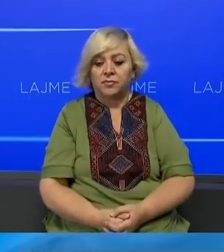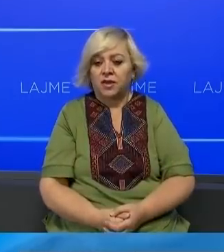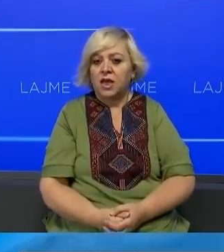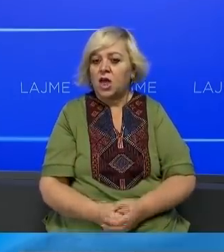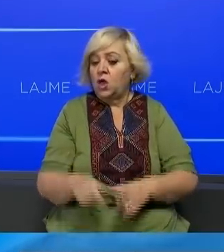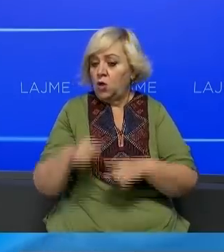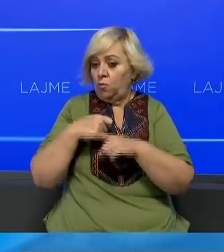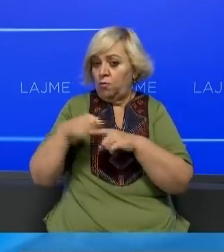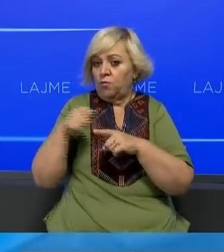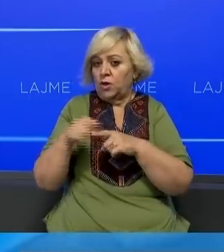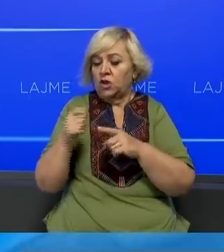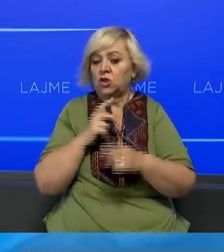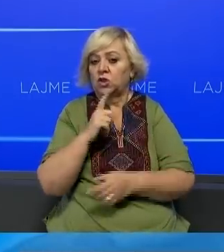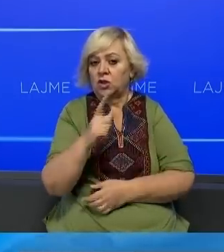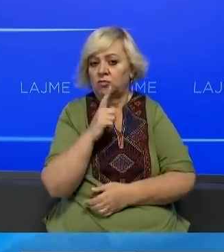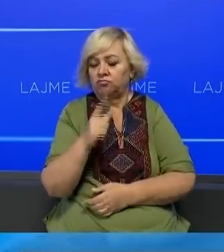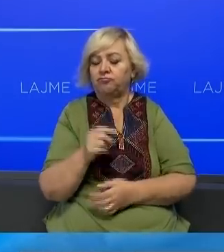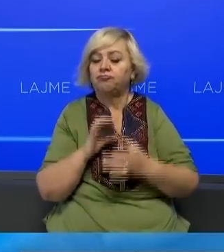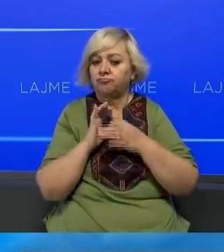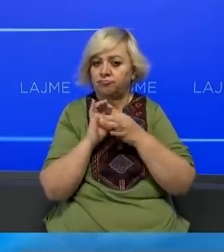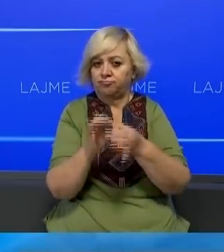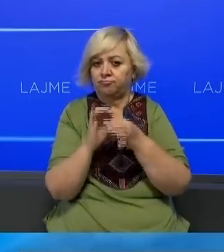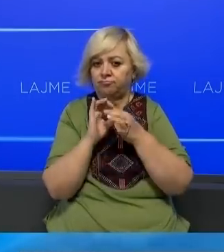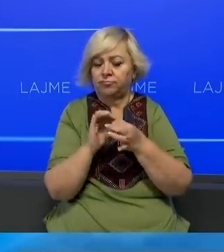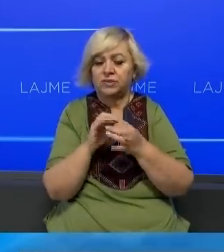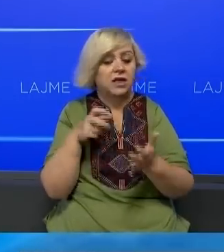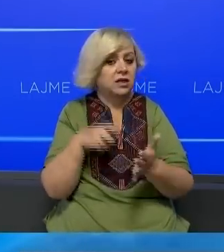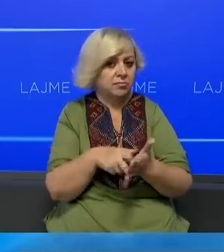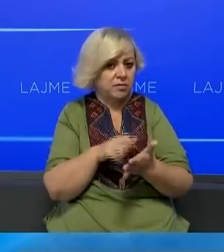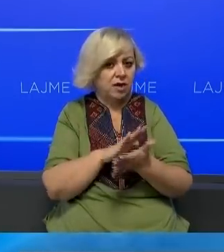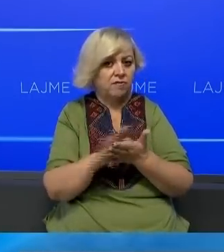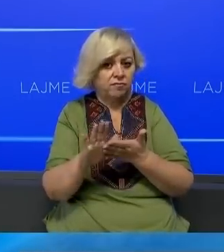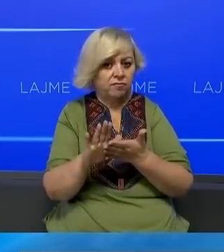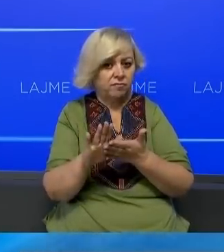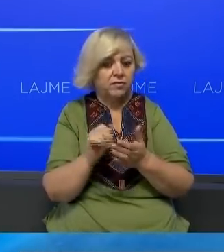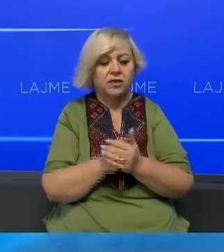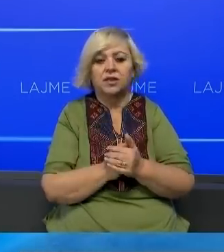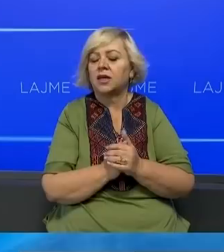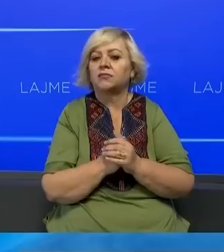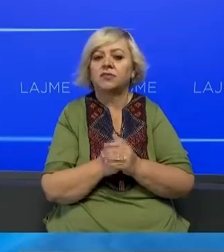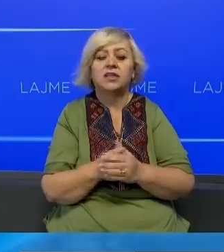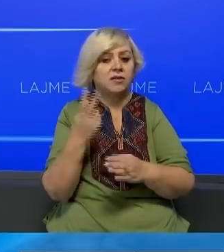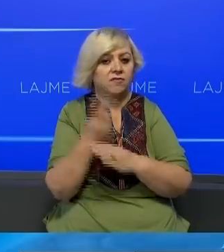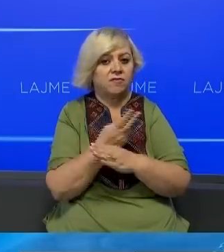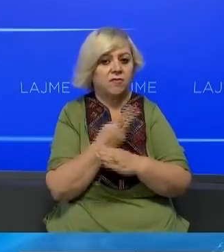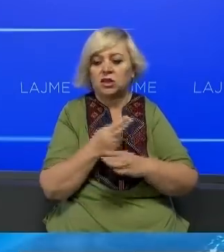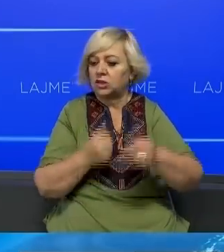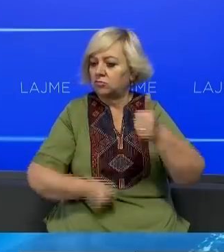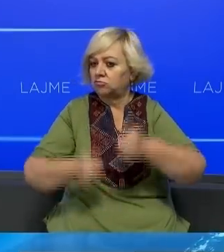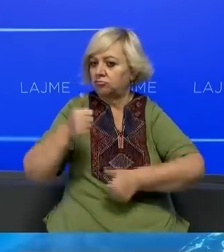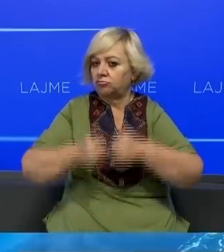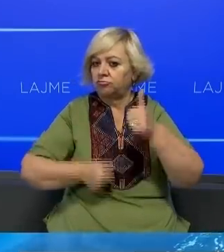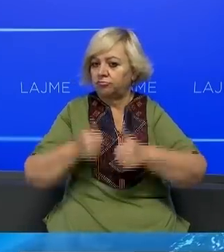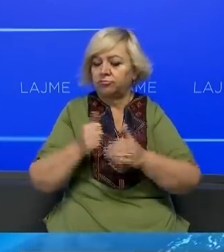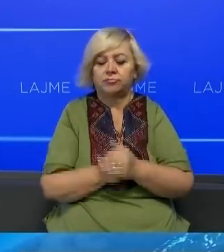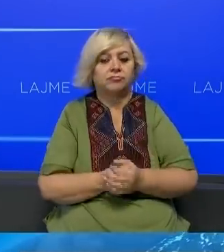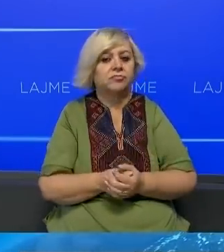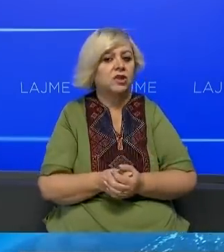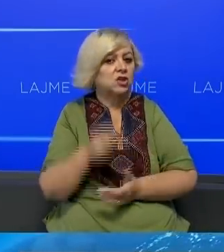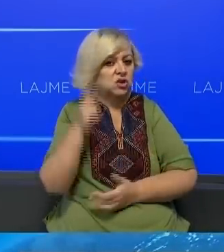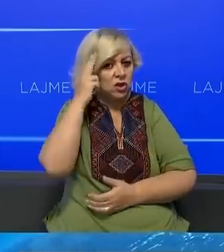Progresi në kuadër të dialogut është kyç sa i përket liberalizimit të vizave si dhe marrjes së statusit të vendit kandidat, po vlerësoi një os të